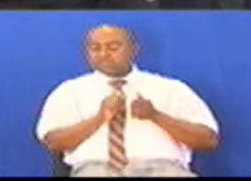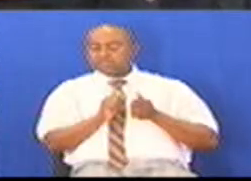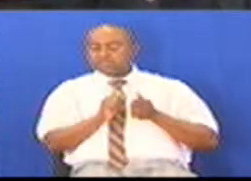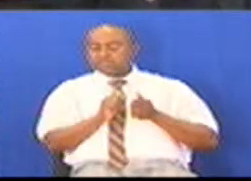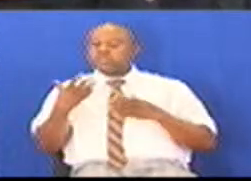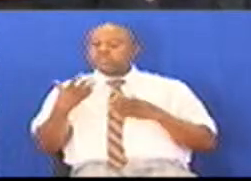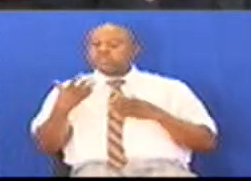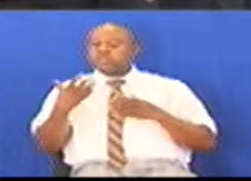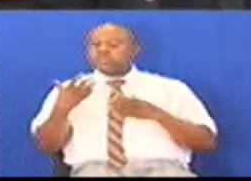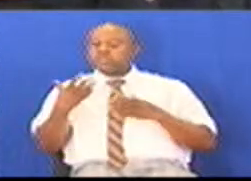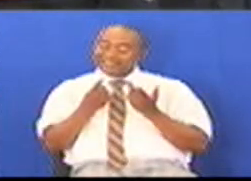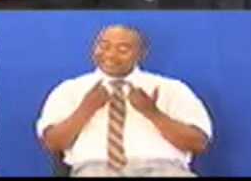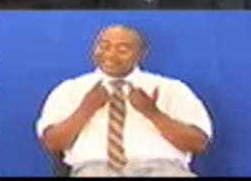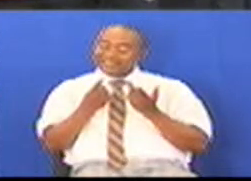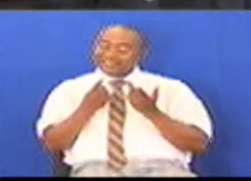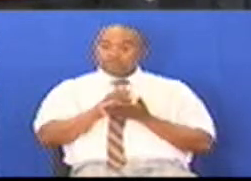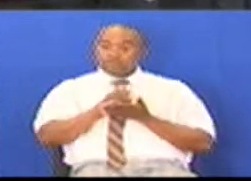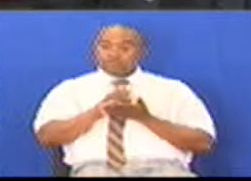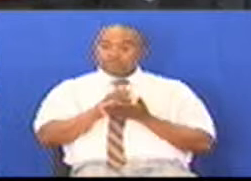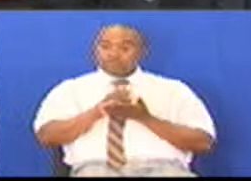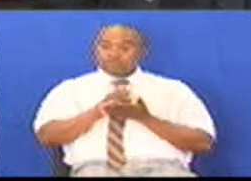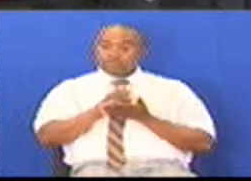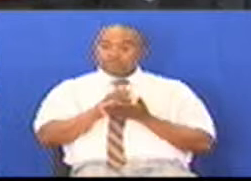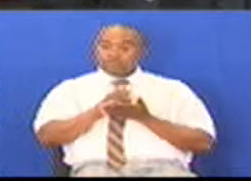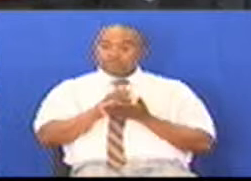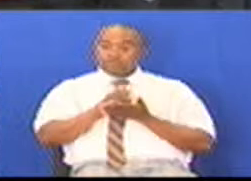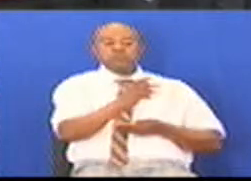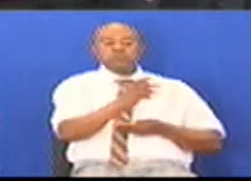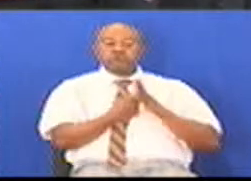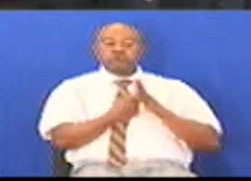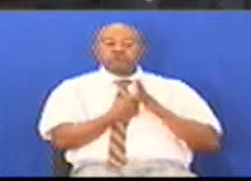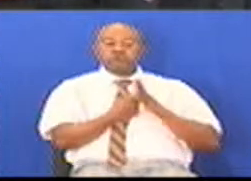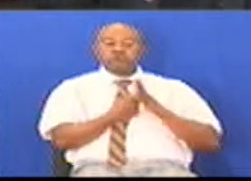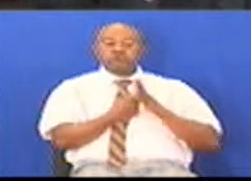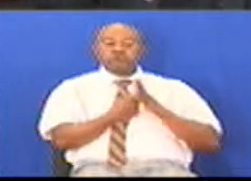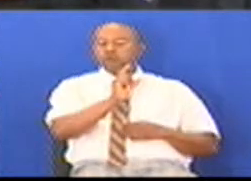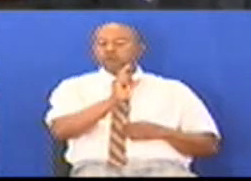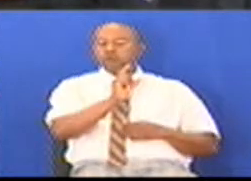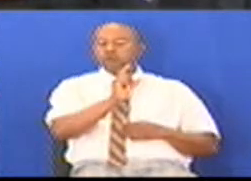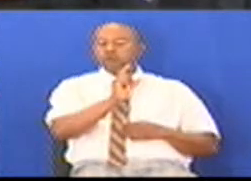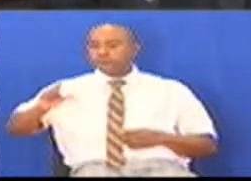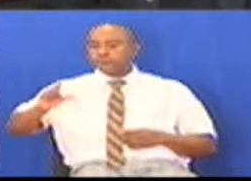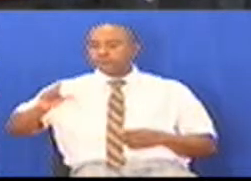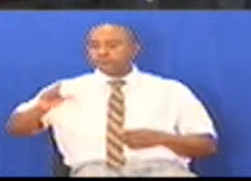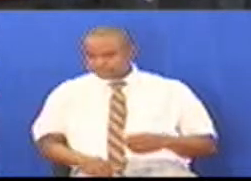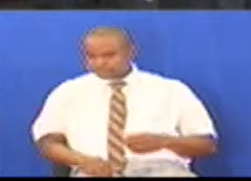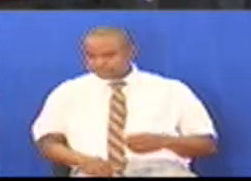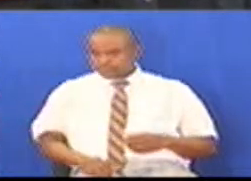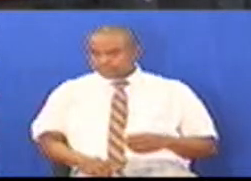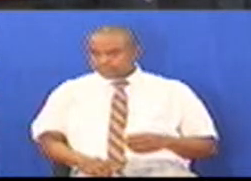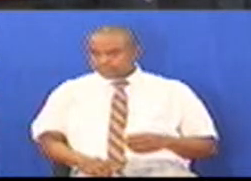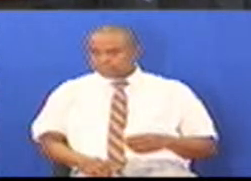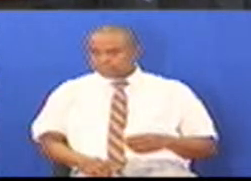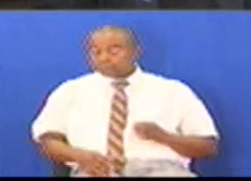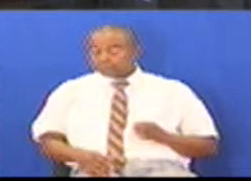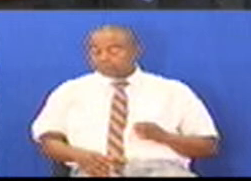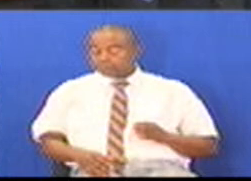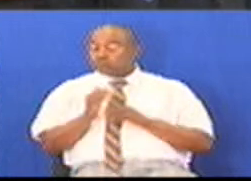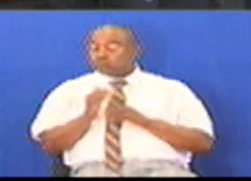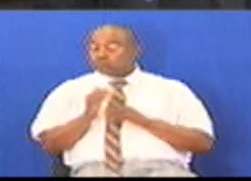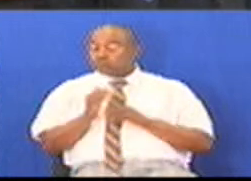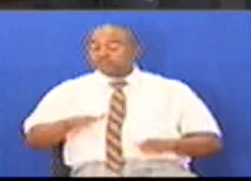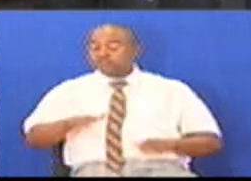takwimu sahihi za ukusanyaji wa mapato kutoka kwa wafanyabiashara wadogo. Kuhusiana na utunzaji wa mazingira, Mheshimiwa